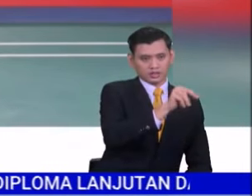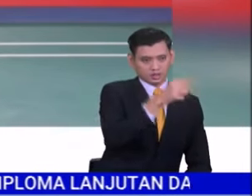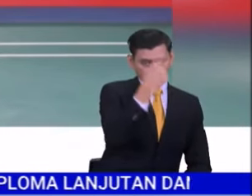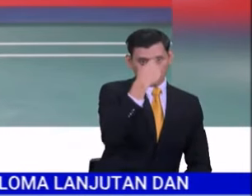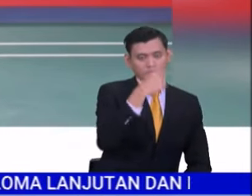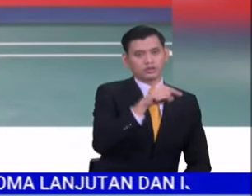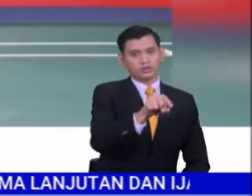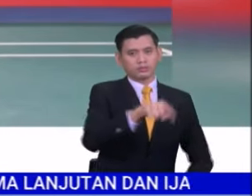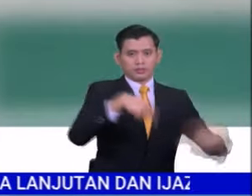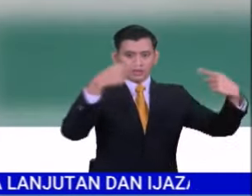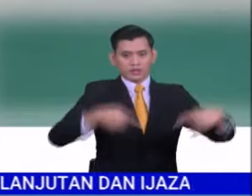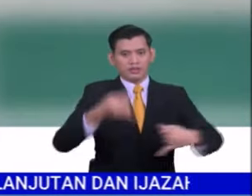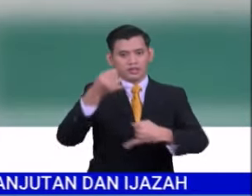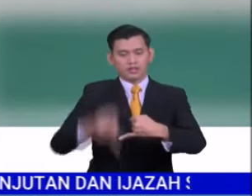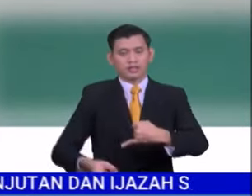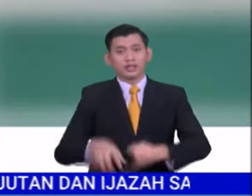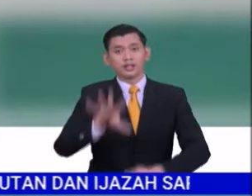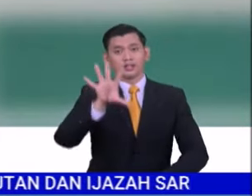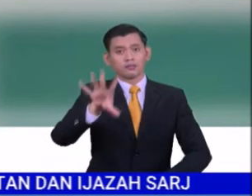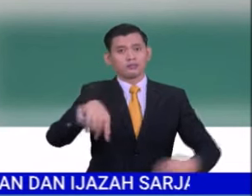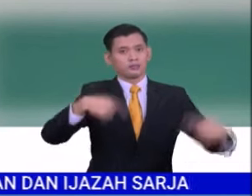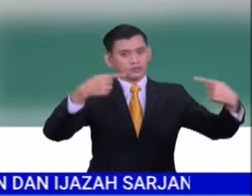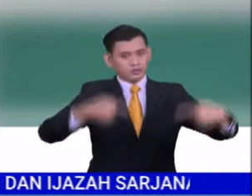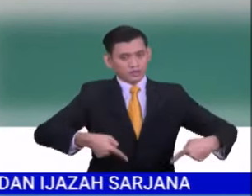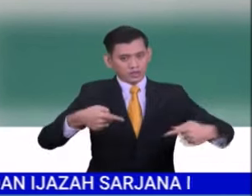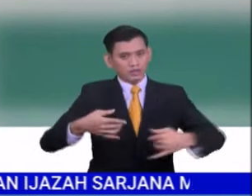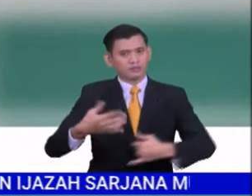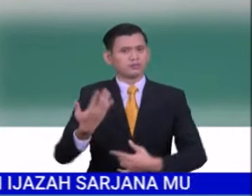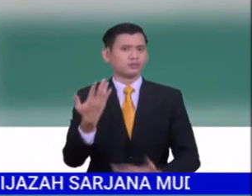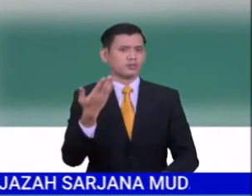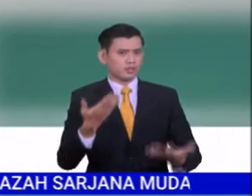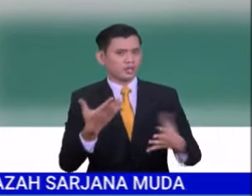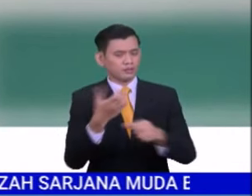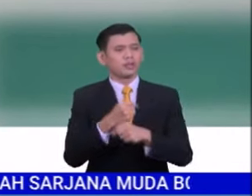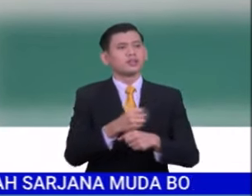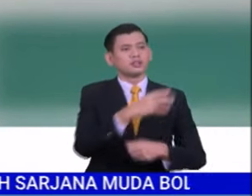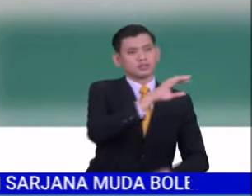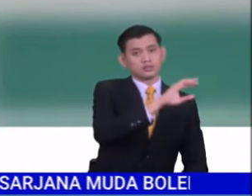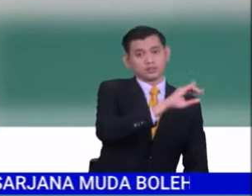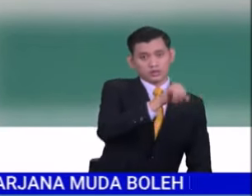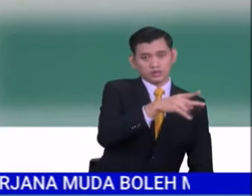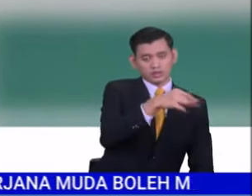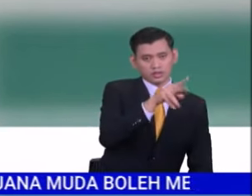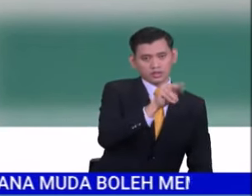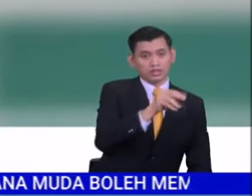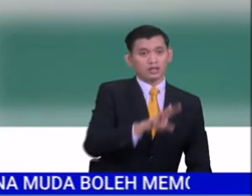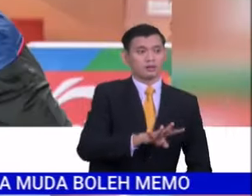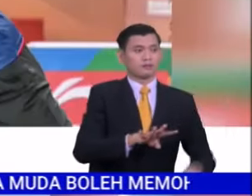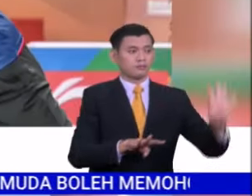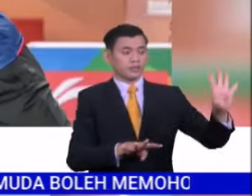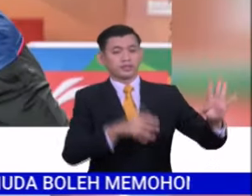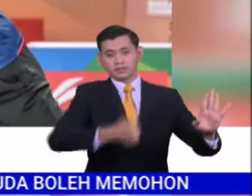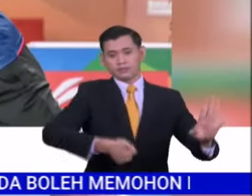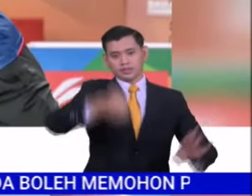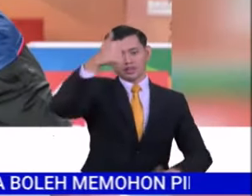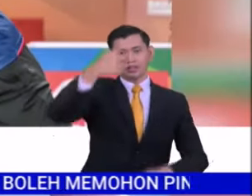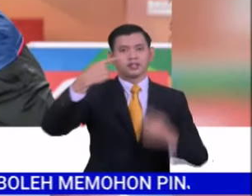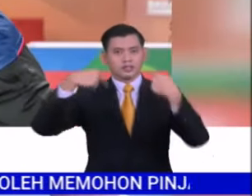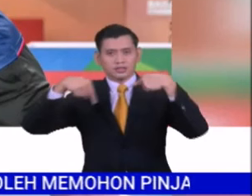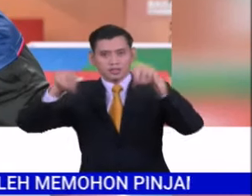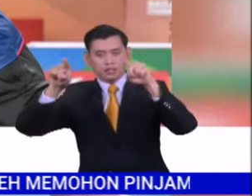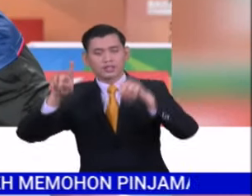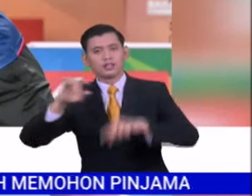esok. Dalam lima pertemuan terakhir, kelebihan nyata memihak pada Jonathan dengan empat kemenangan. Manakala kejayaan tunggal